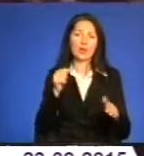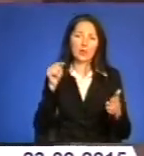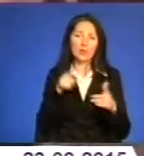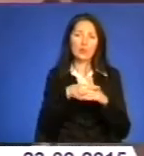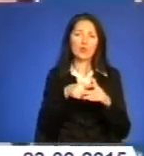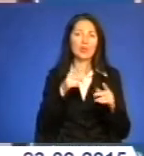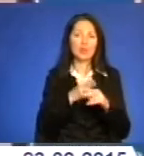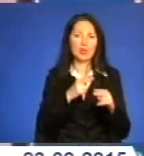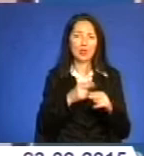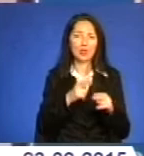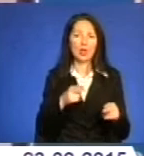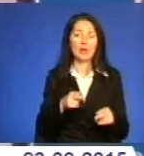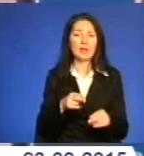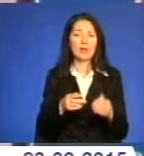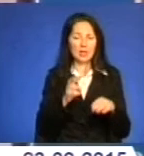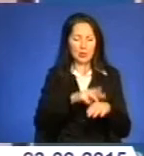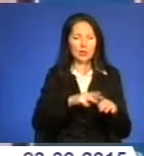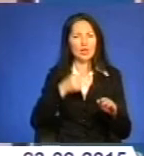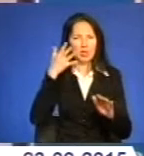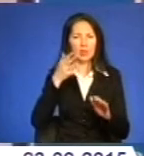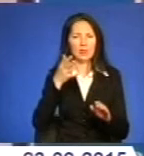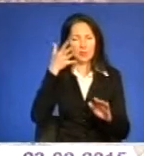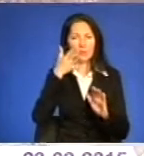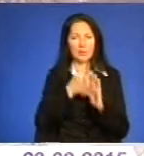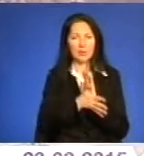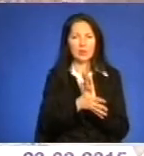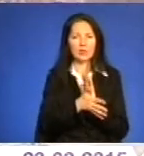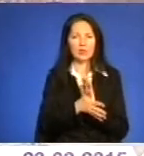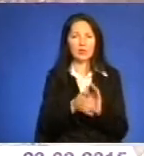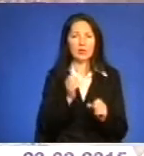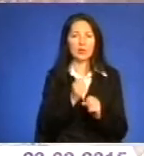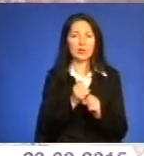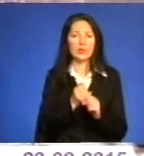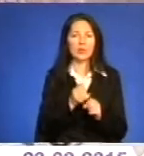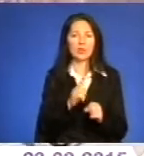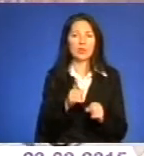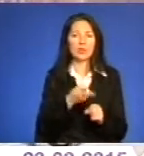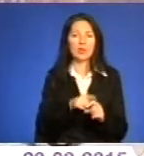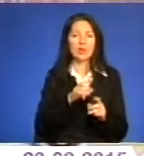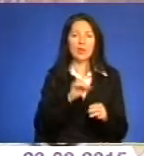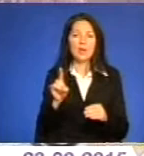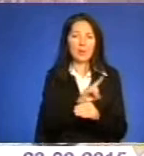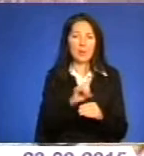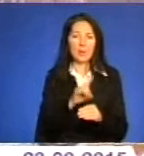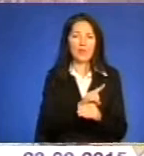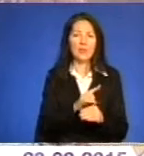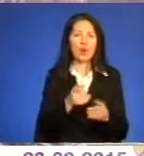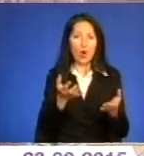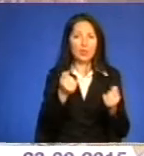головний підозрюваний – батько. В Борщівський райвідділ надійшло повідомлення від жителів села Олексинці про те, що в будинку виявлено